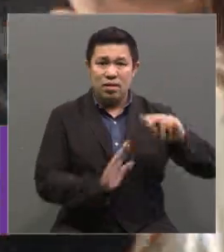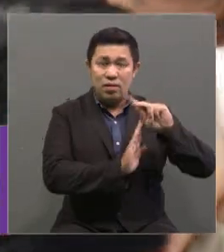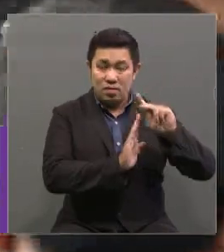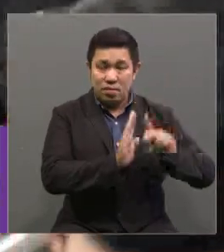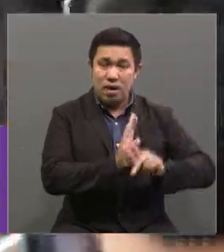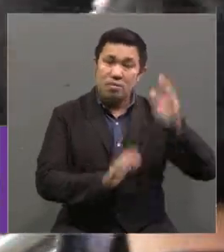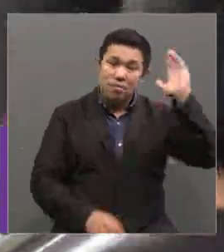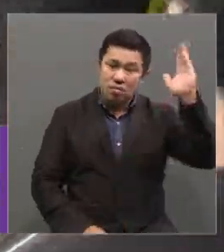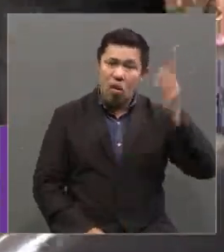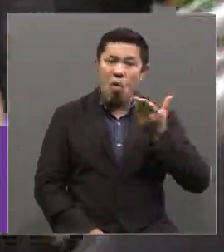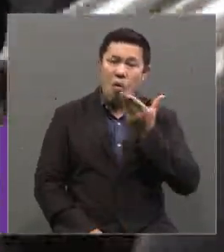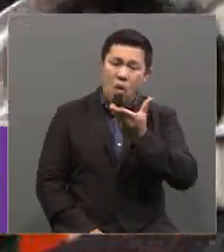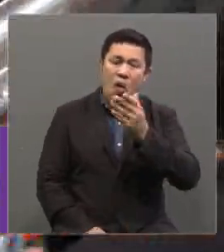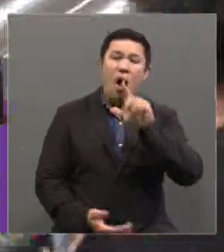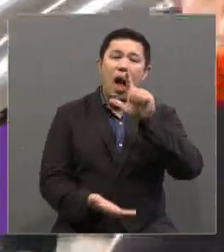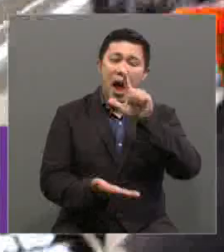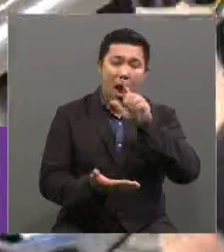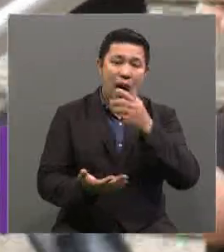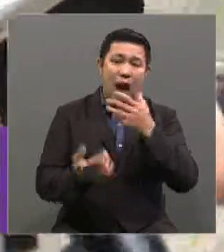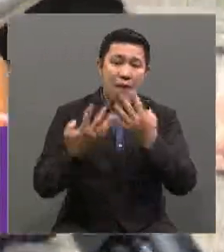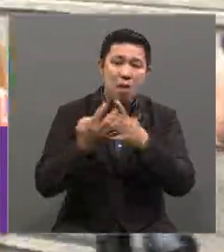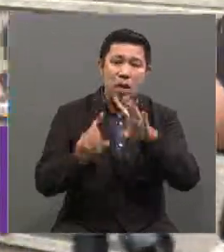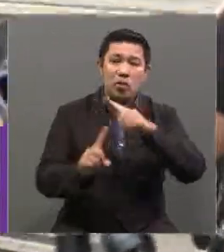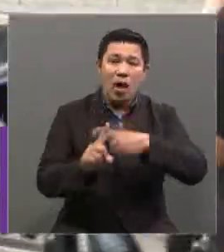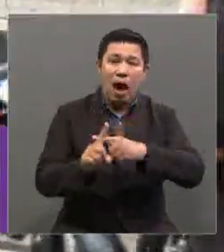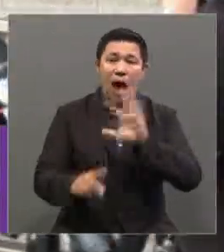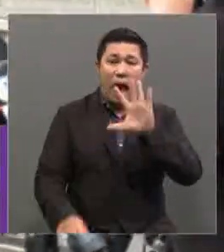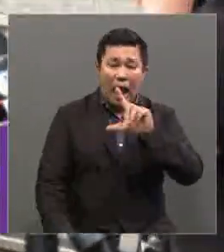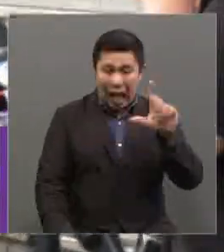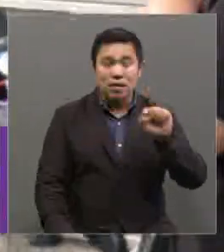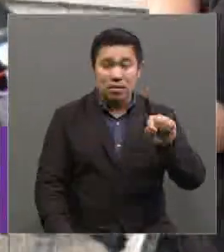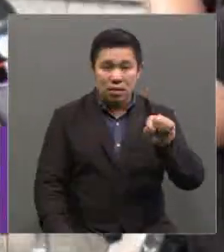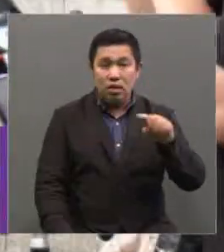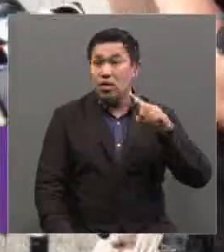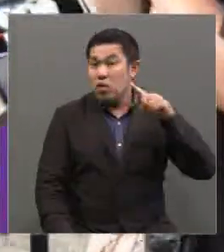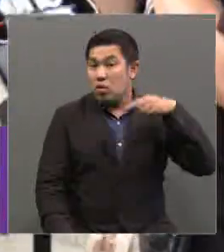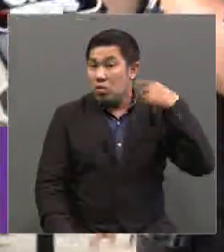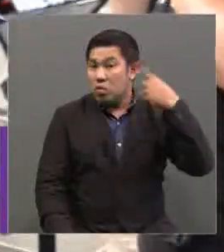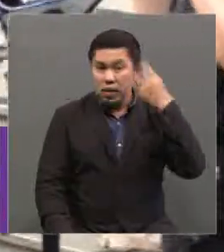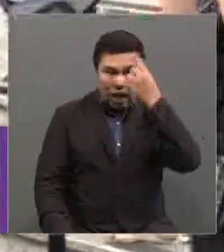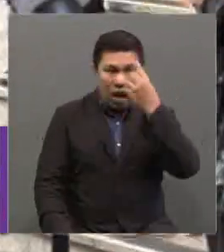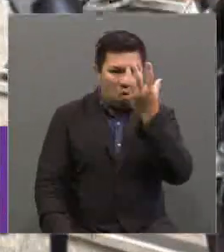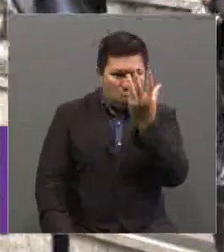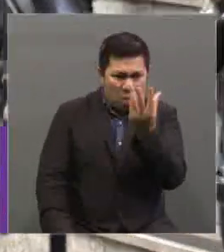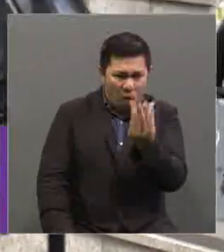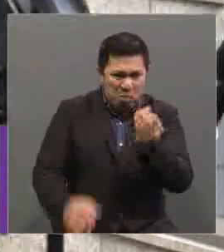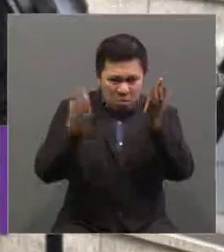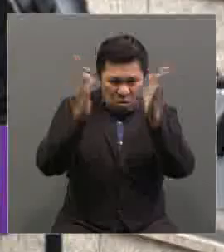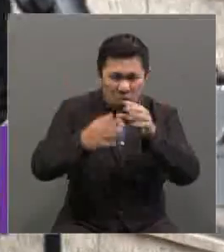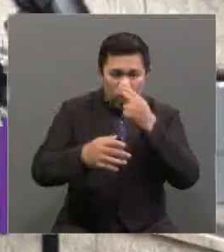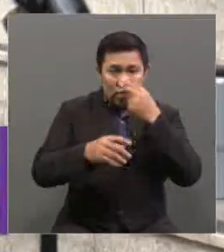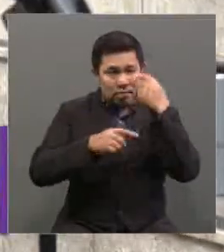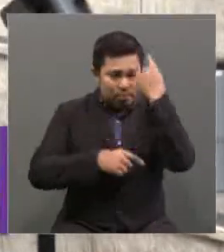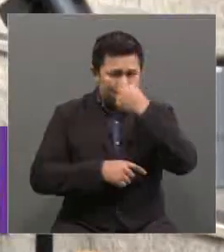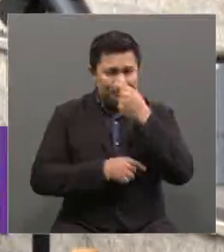บาทเพื่อขอปล่อยตัวชั่วคราวนะครับตัวคุณใบเตยเนี่ยมาในชุดผู้ต้องขังก็มีรูปร่างที่สู้ผอมลงอย่างเห็นได้ชัดสีหน้